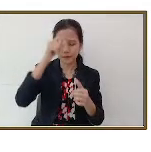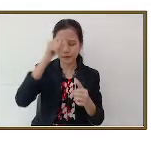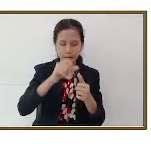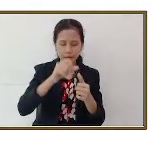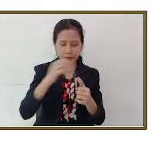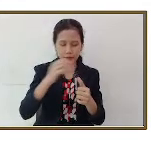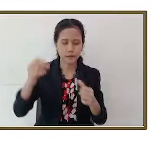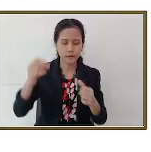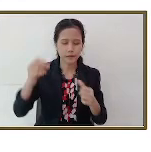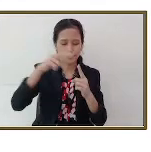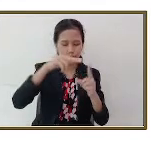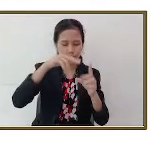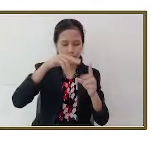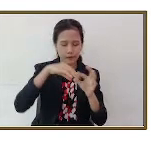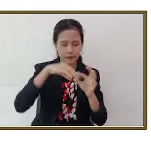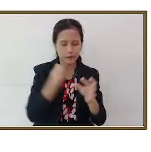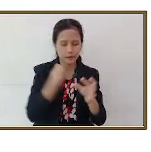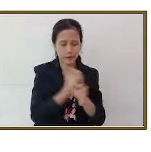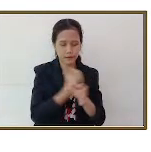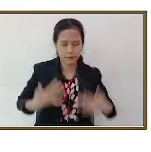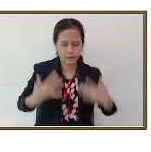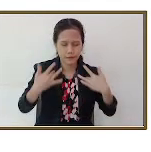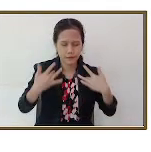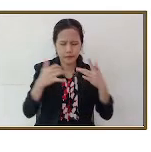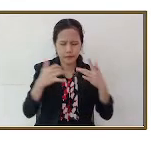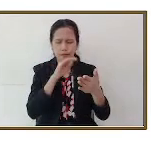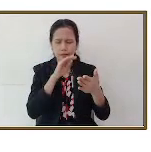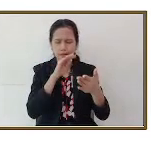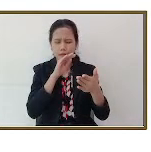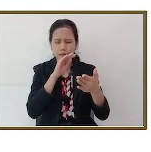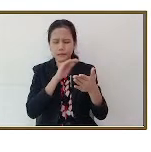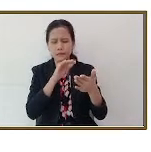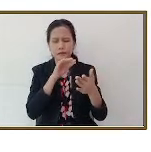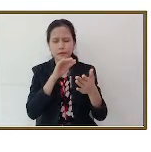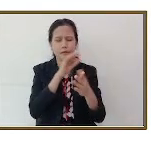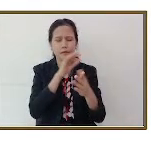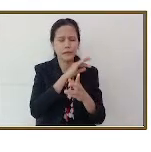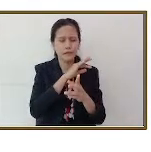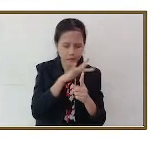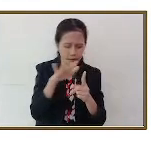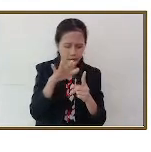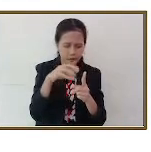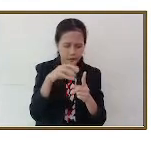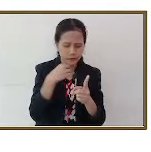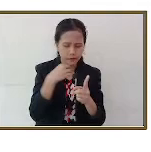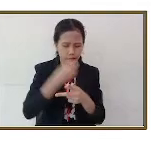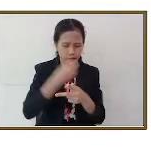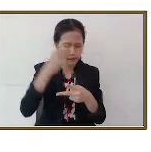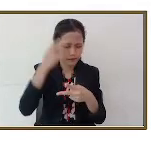Kristiyano. Natitignan po namin ang layunin po namin every time we come.